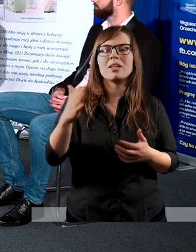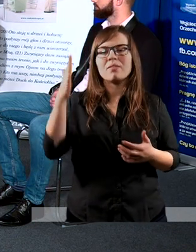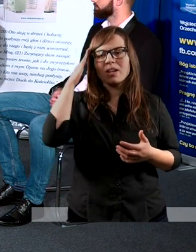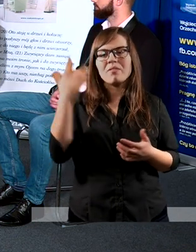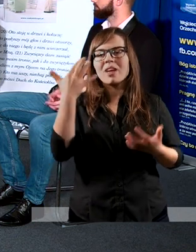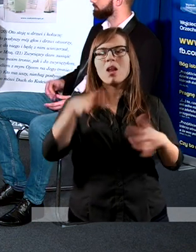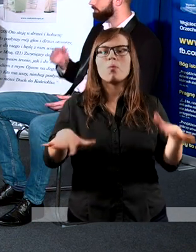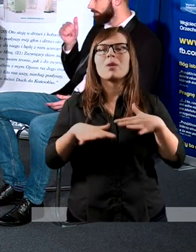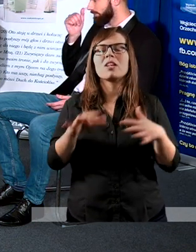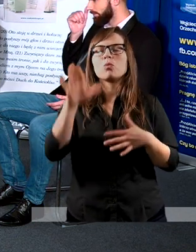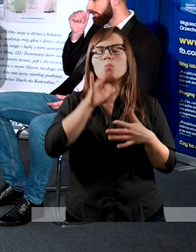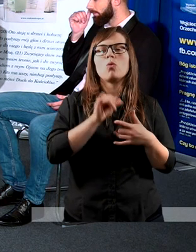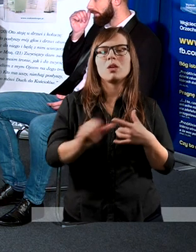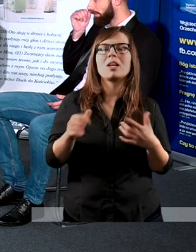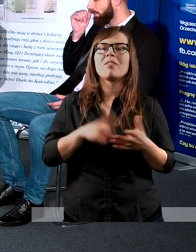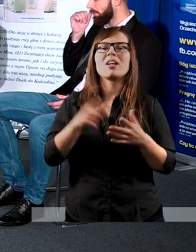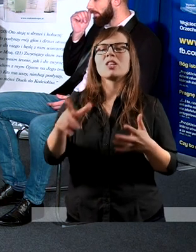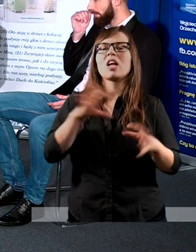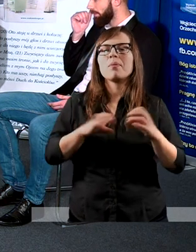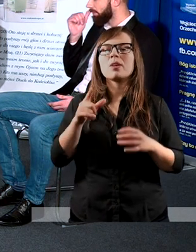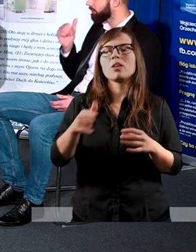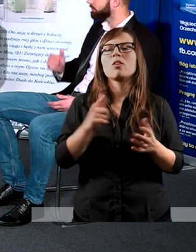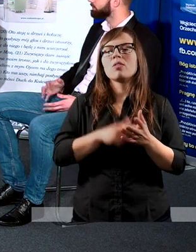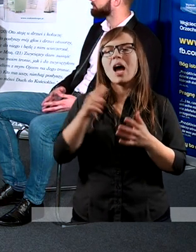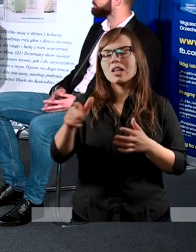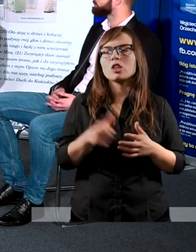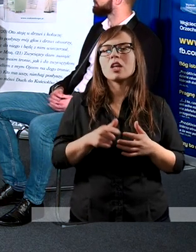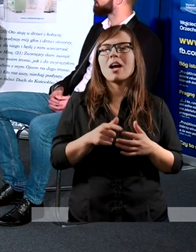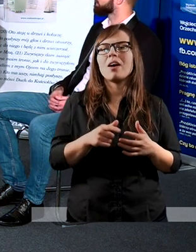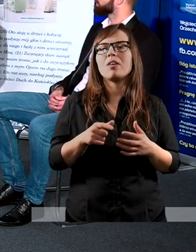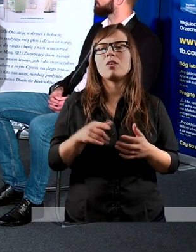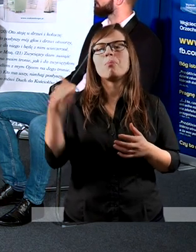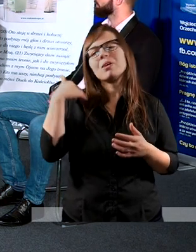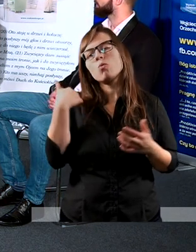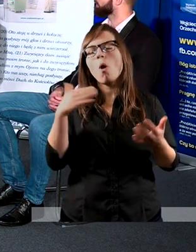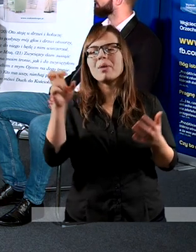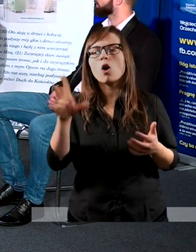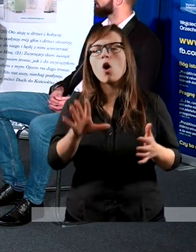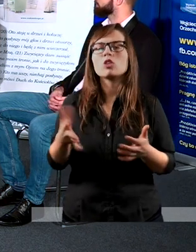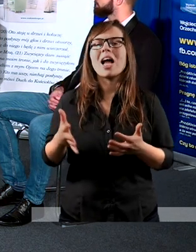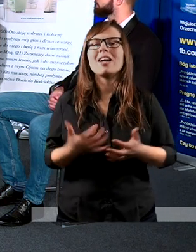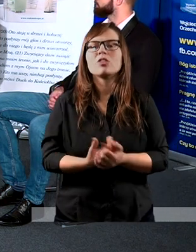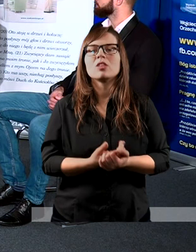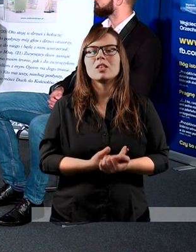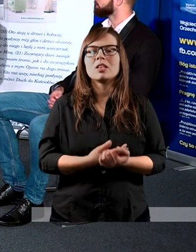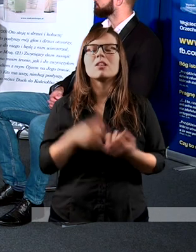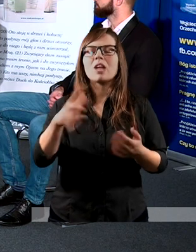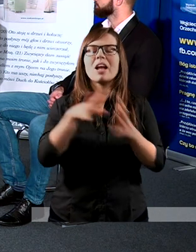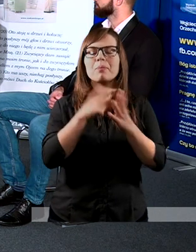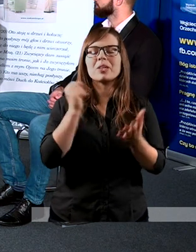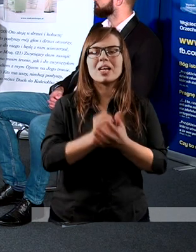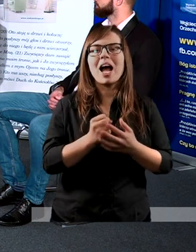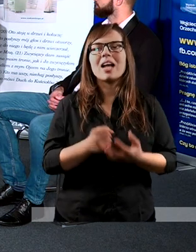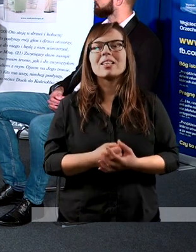wielu miejscach Bóg już tracił cierpliwość. Tak było przy potopie, tak byłoby chociaż tuż po wydaniu